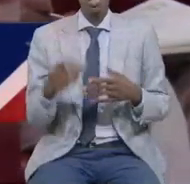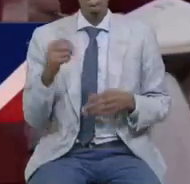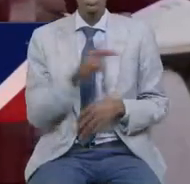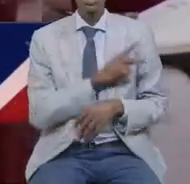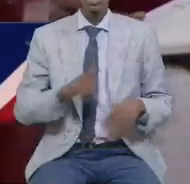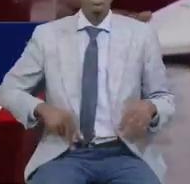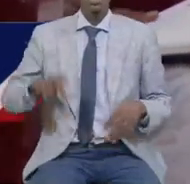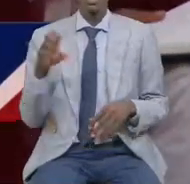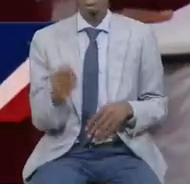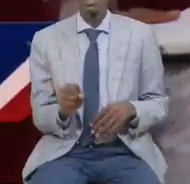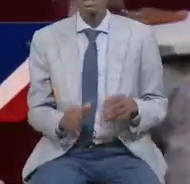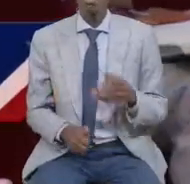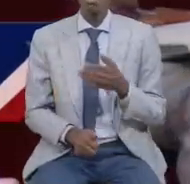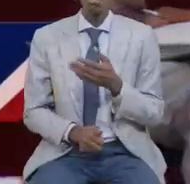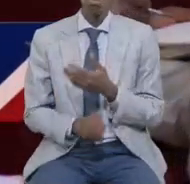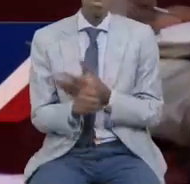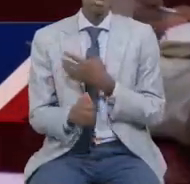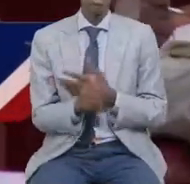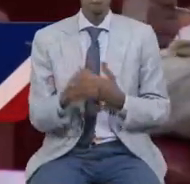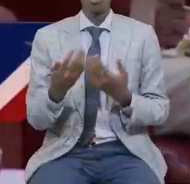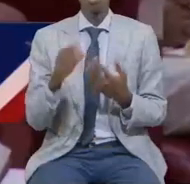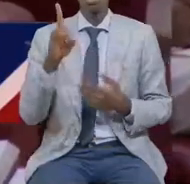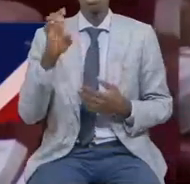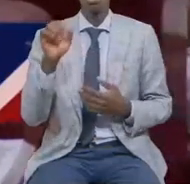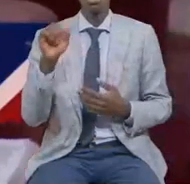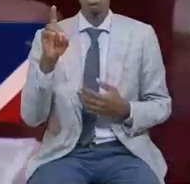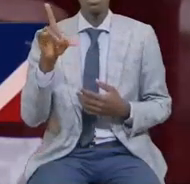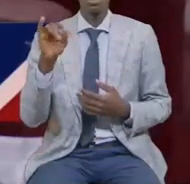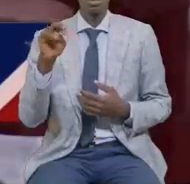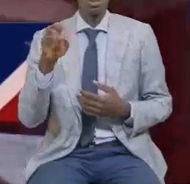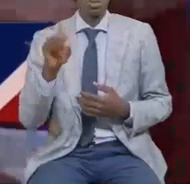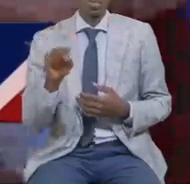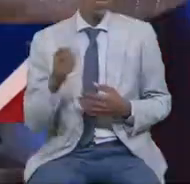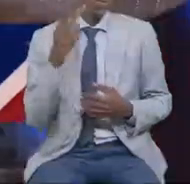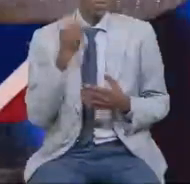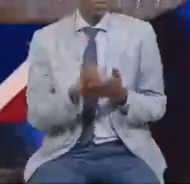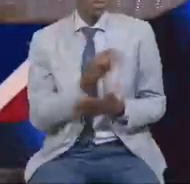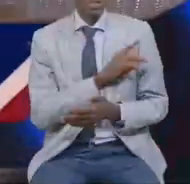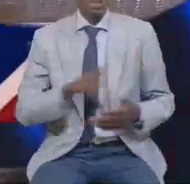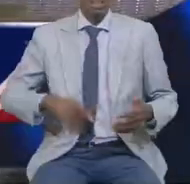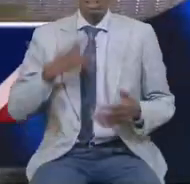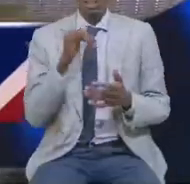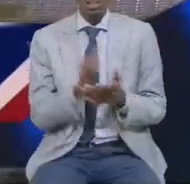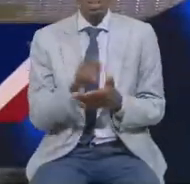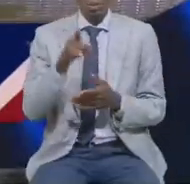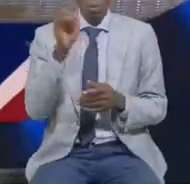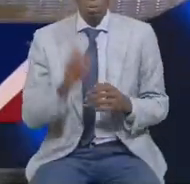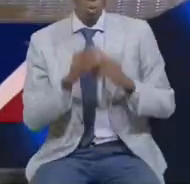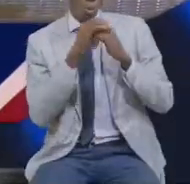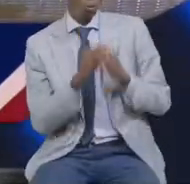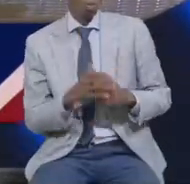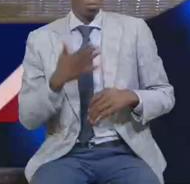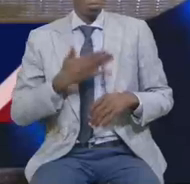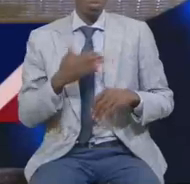3. Le comportement et le sang-froid gracieux malgré la dangerosité du roi. L'homme là était très dangereux. Tu ne peux